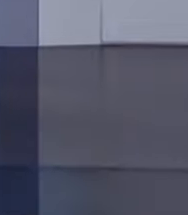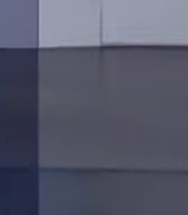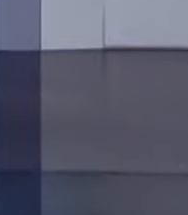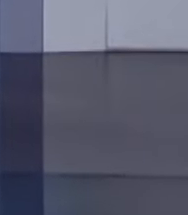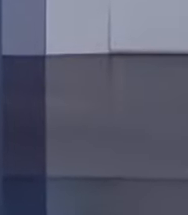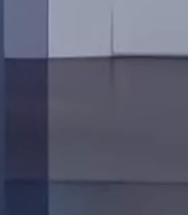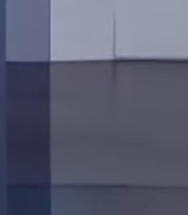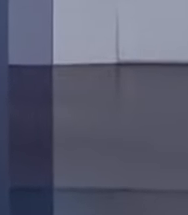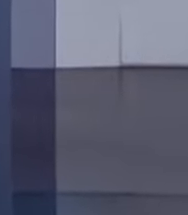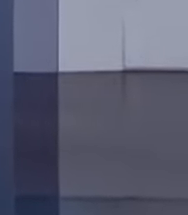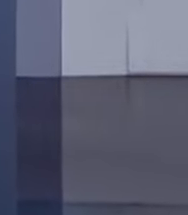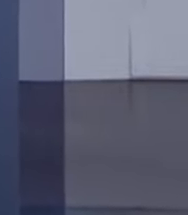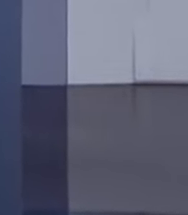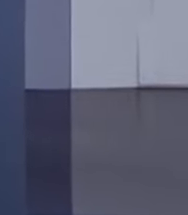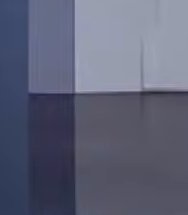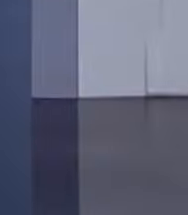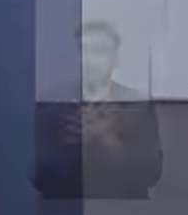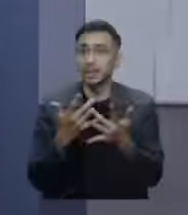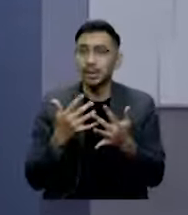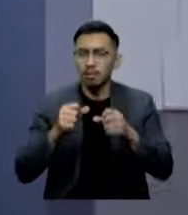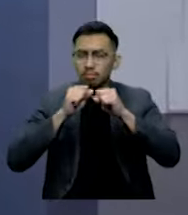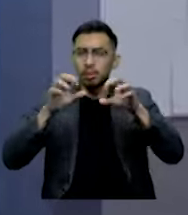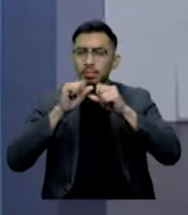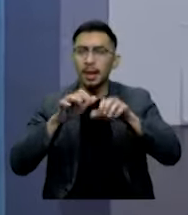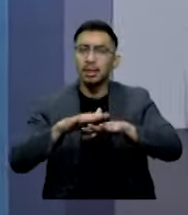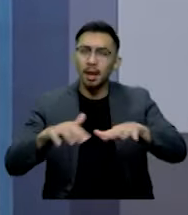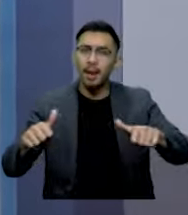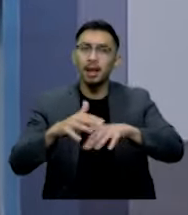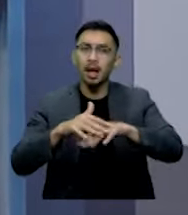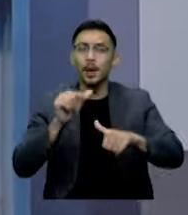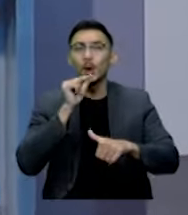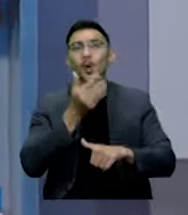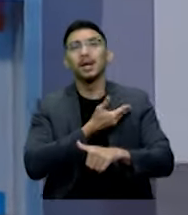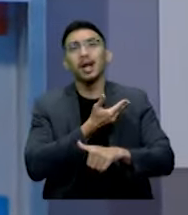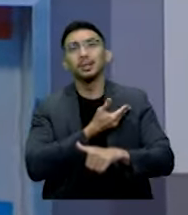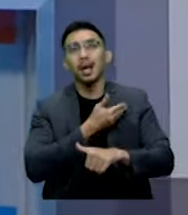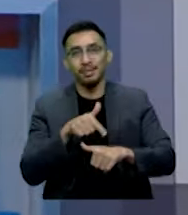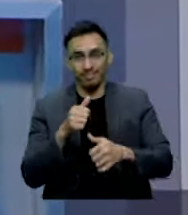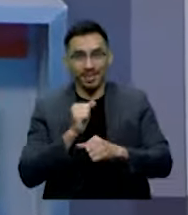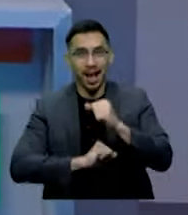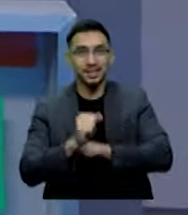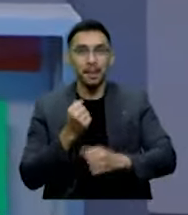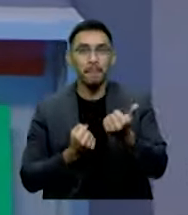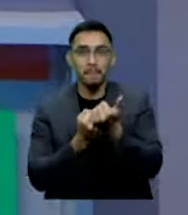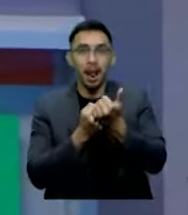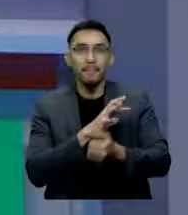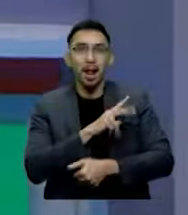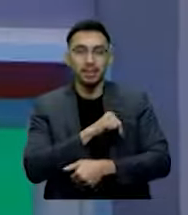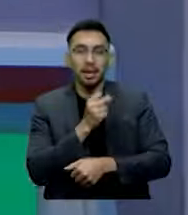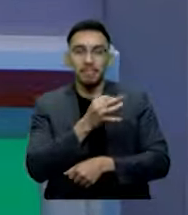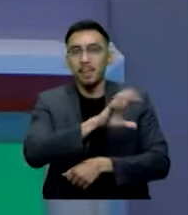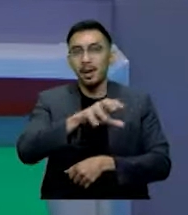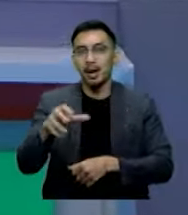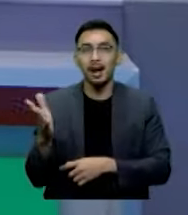Halo pemirsa, ribuan masyarakat kembali menyerukan damai untuk Gaza dalam aksi bela Palestina pagi ini yang digelar di sejumlah